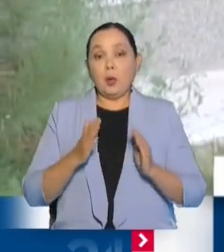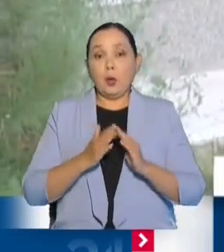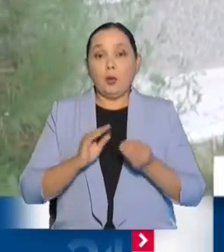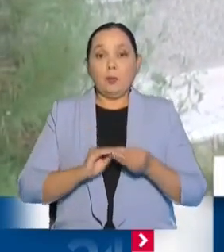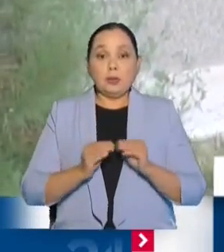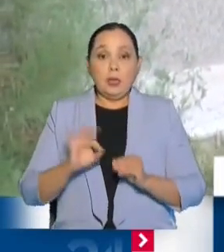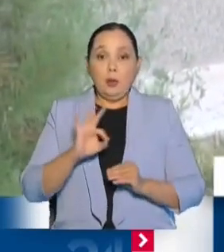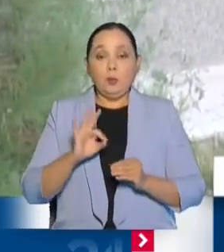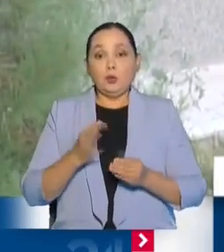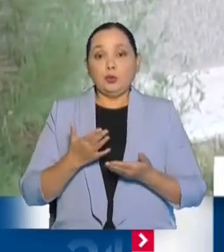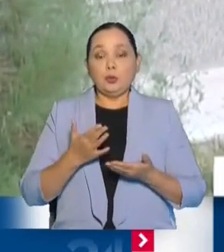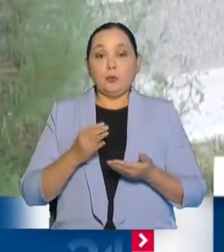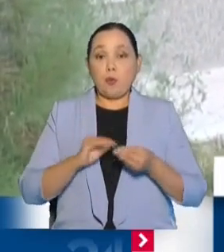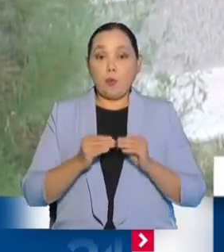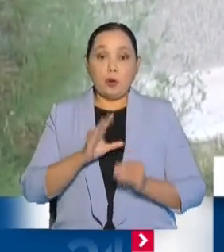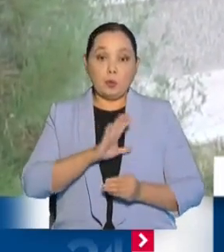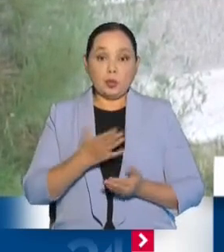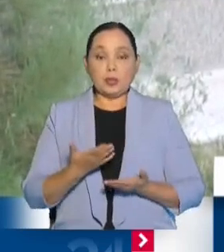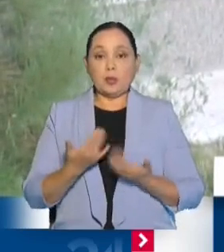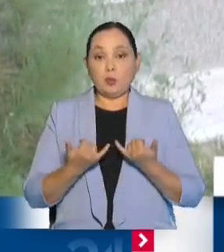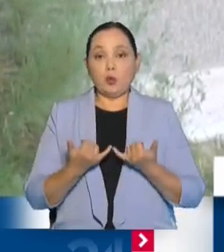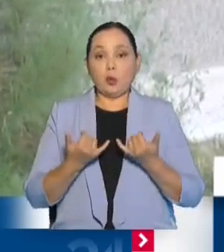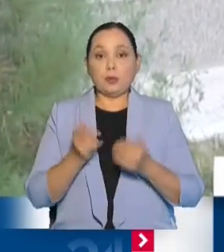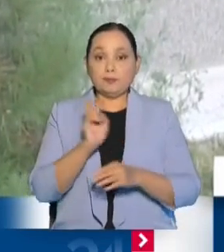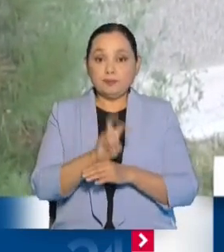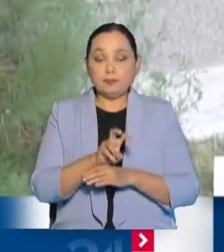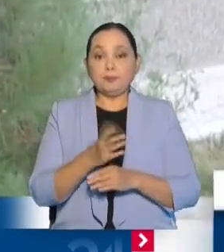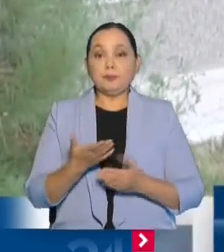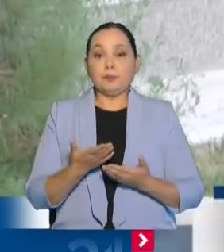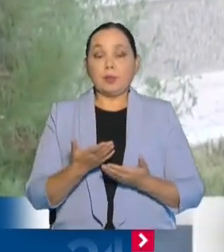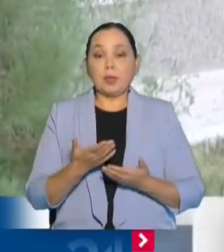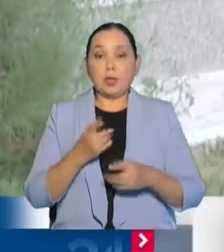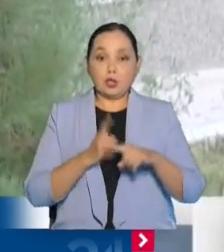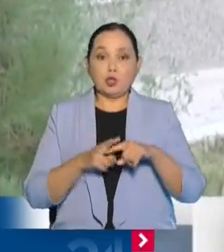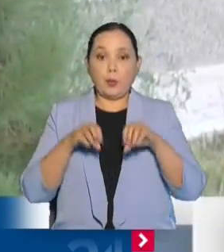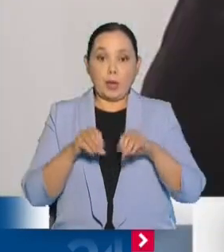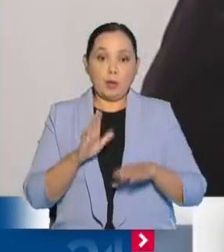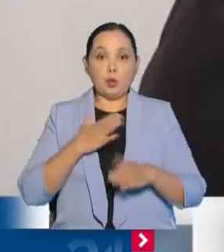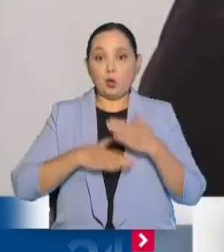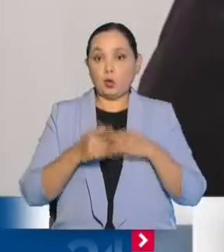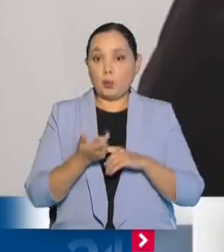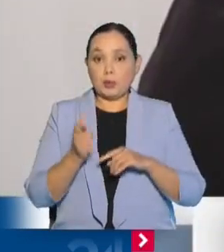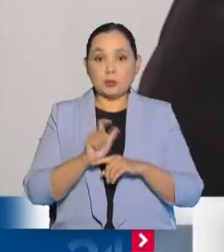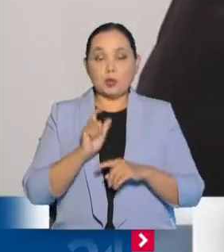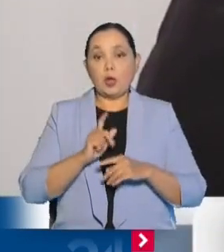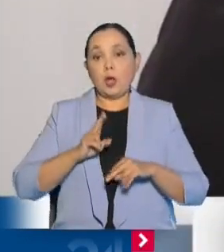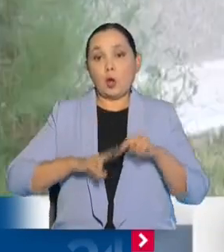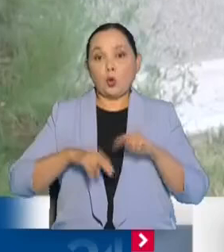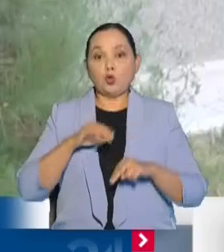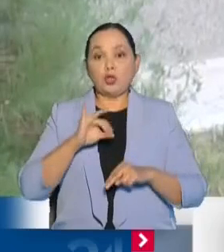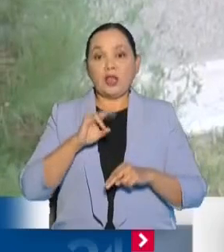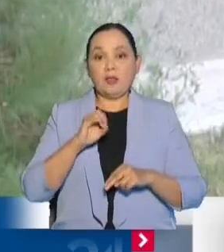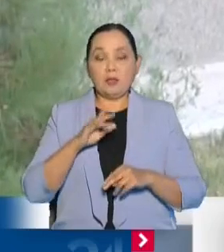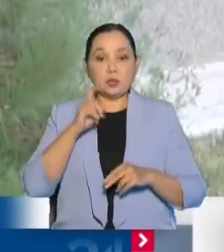bo'yicha yuruvdik muammolar bilan. Bugun sayyor qabuliga keldim. Ijobiy hal bo'ldi, xursandman. Qurilish investi bo'yicha